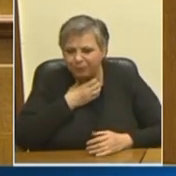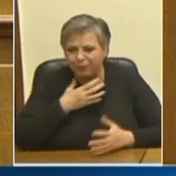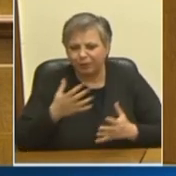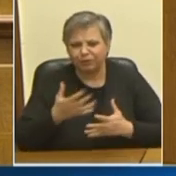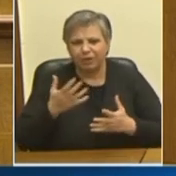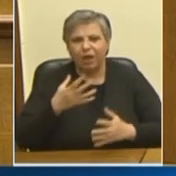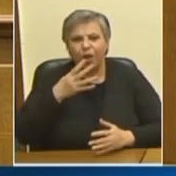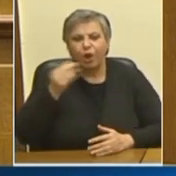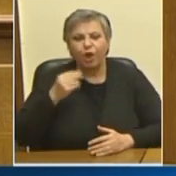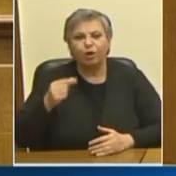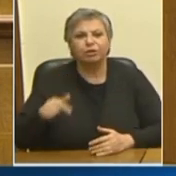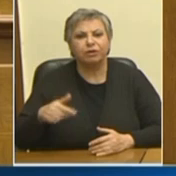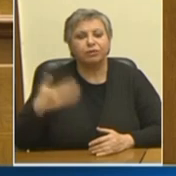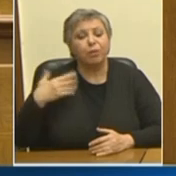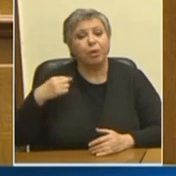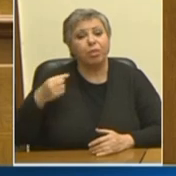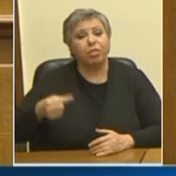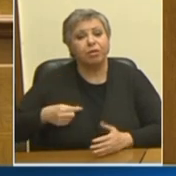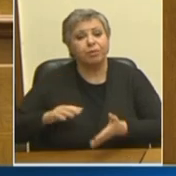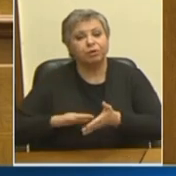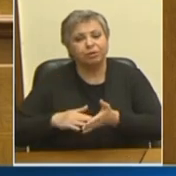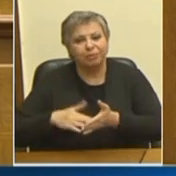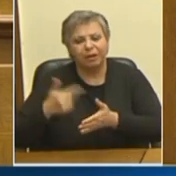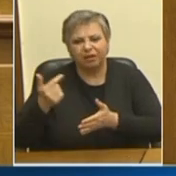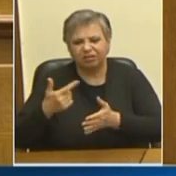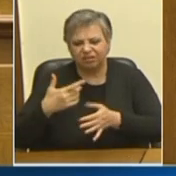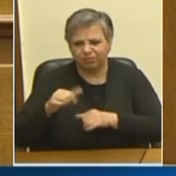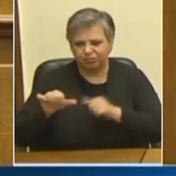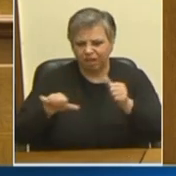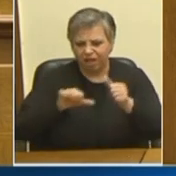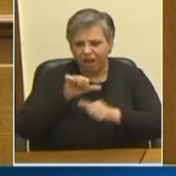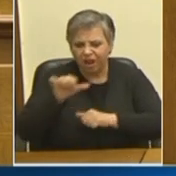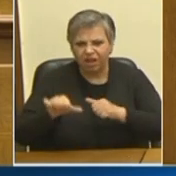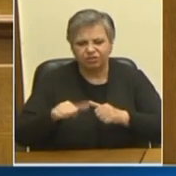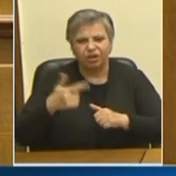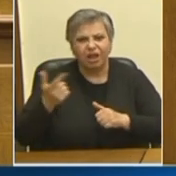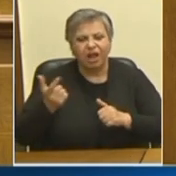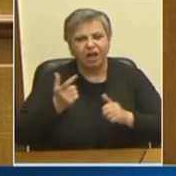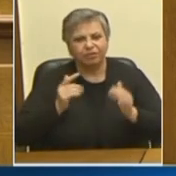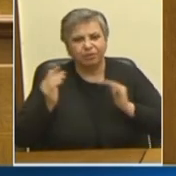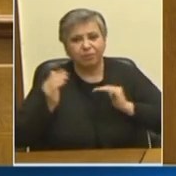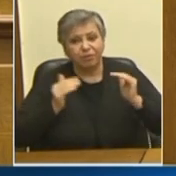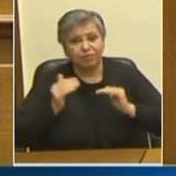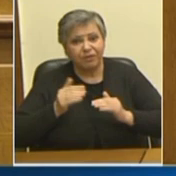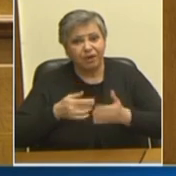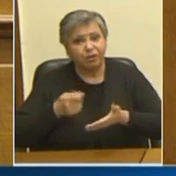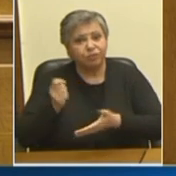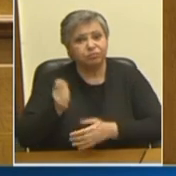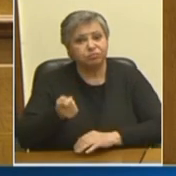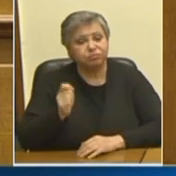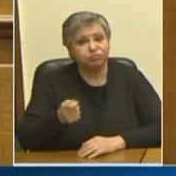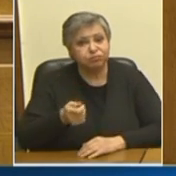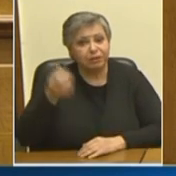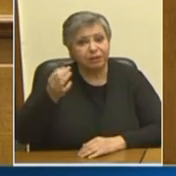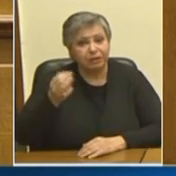δίνει το ποσό που αναλογεί για να παίρνουν σωστά το μισθό τους. Και δεύτερον, γιατί θεωρούν ότι